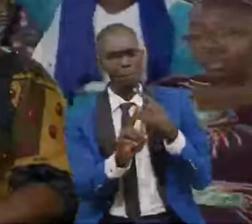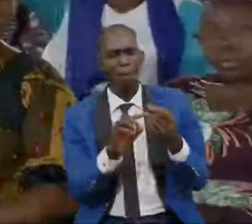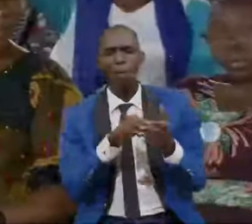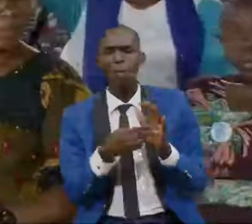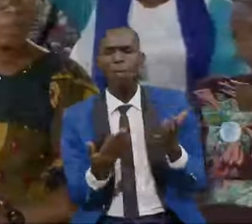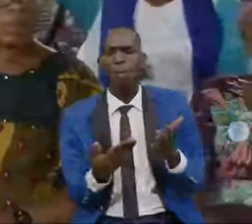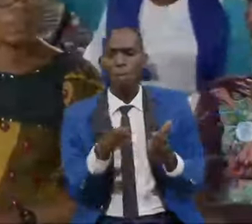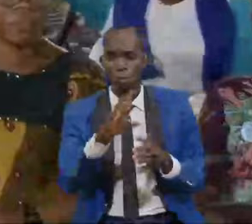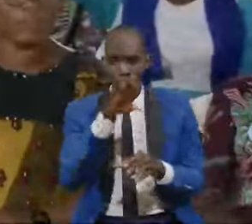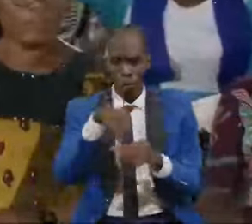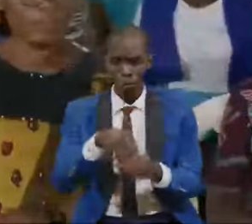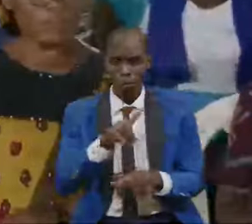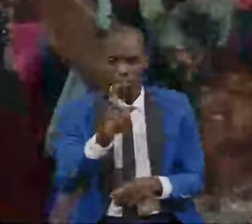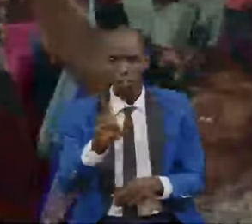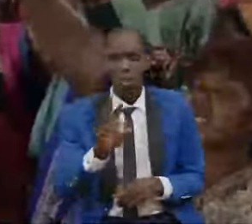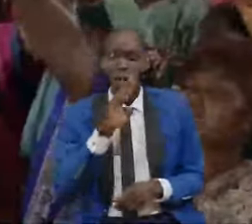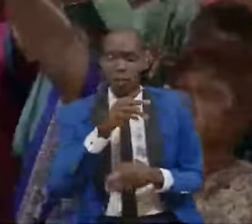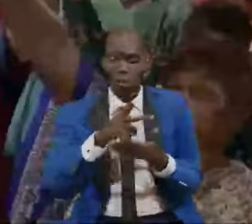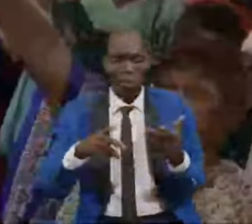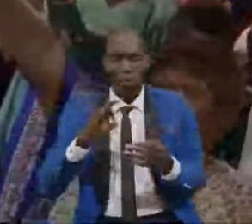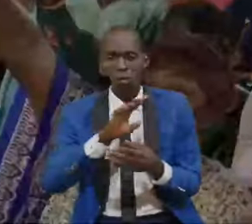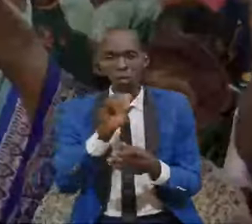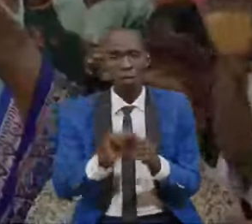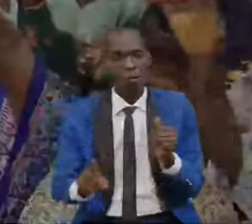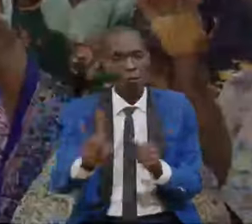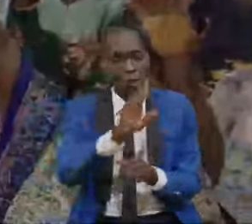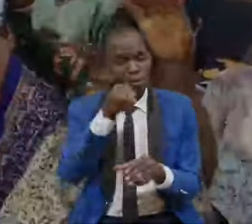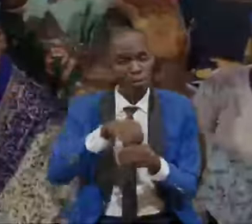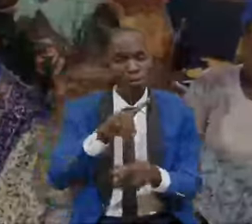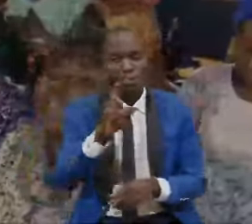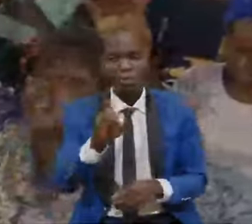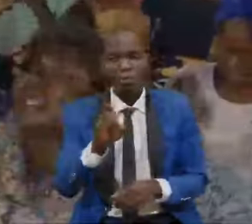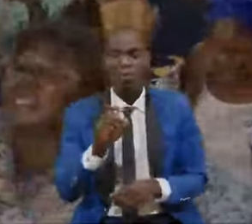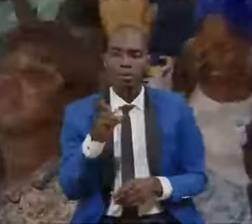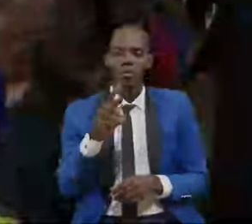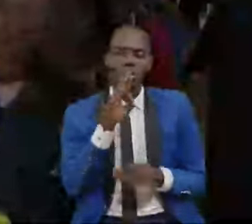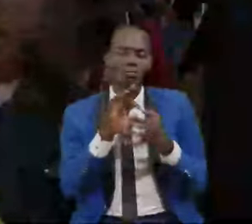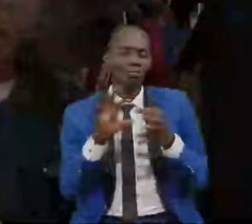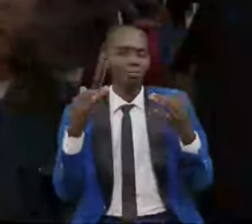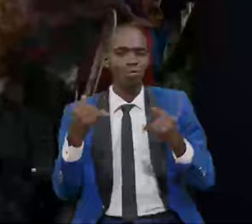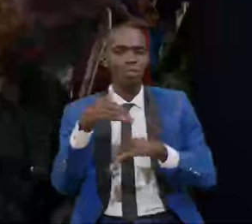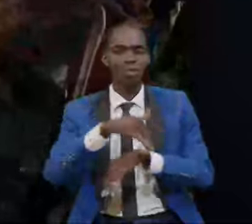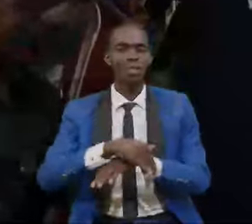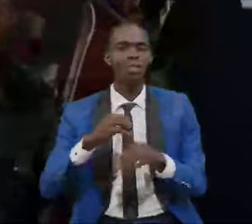quoi? Est-ce que vous faites partie de tout le monde? Vous êtes déliés ce soir au nom de Jésus.